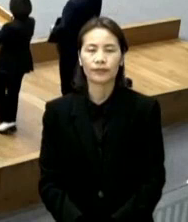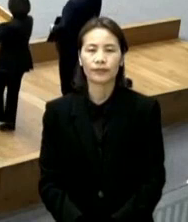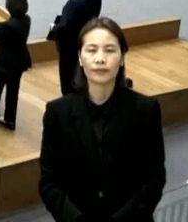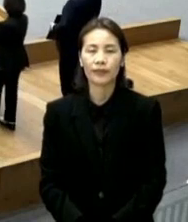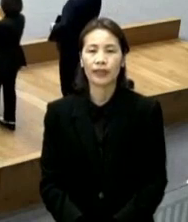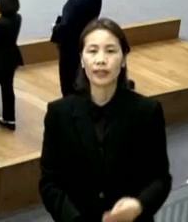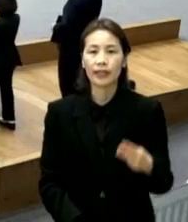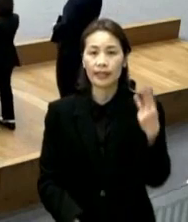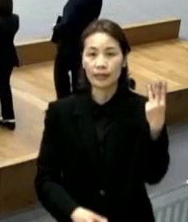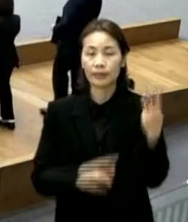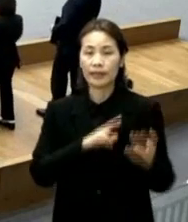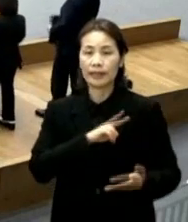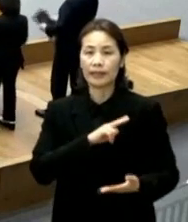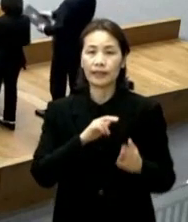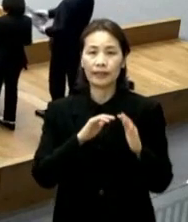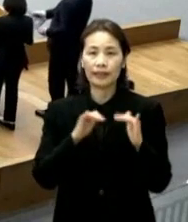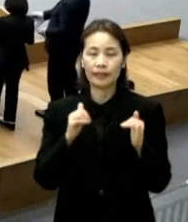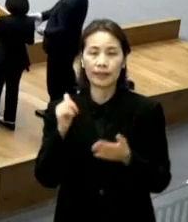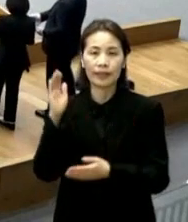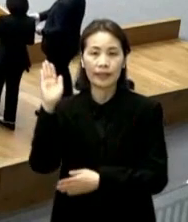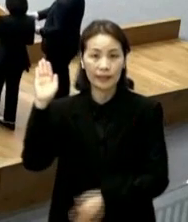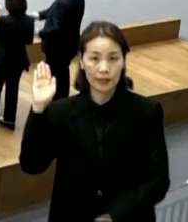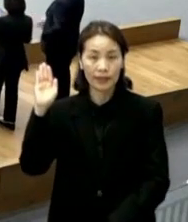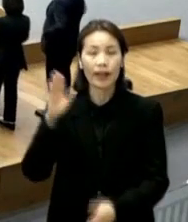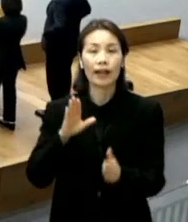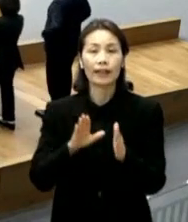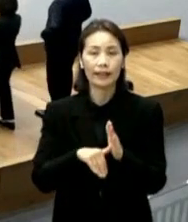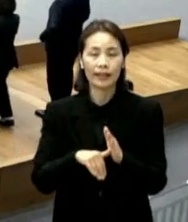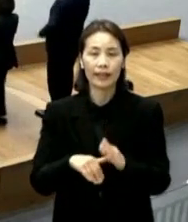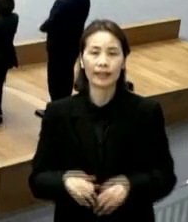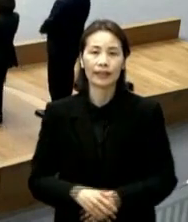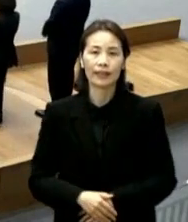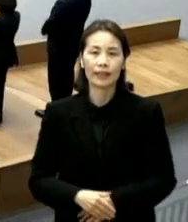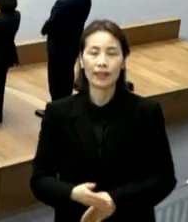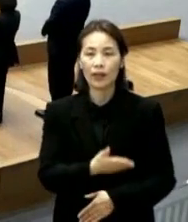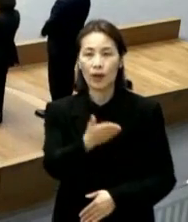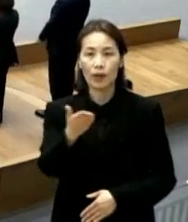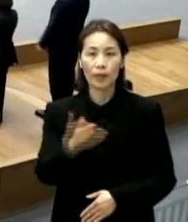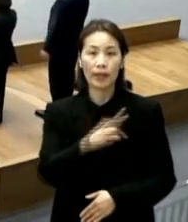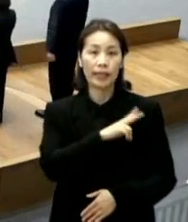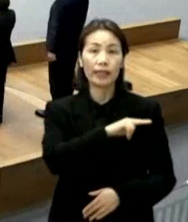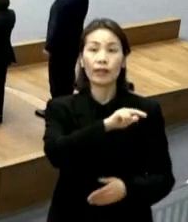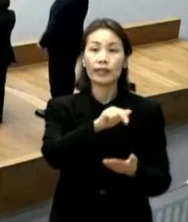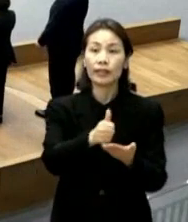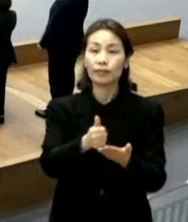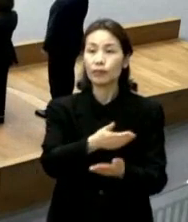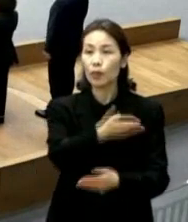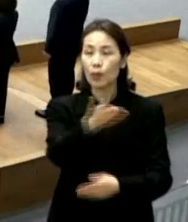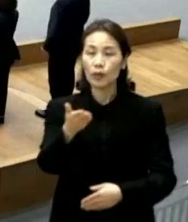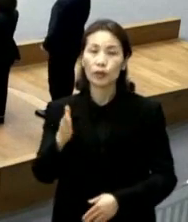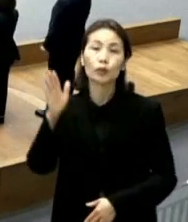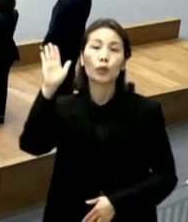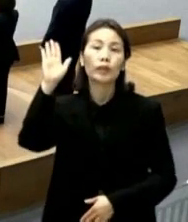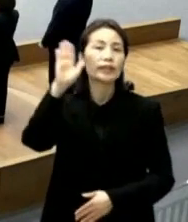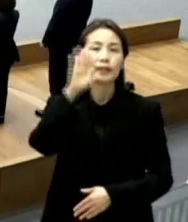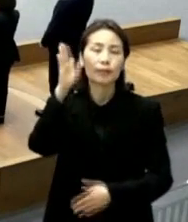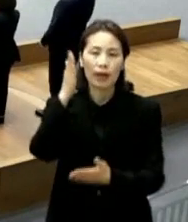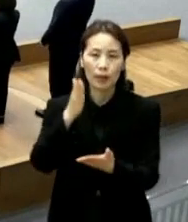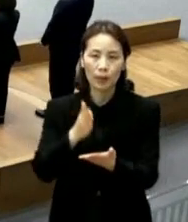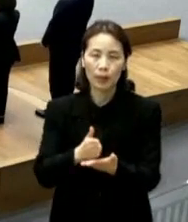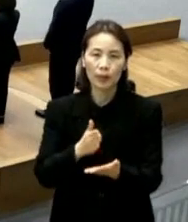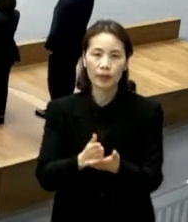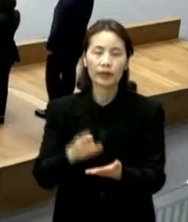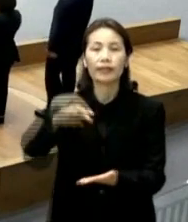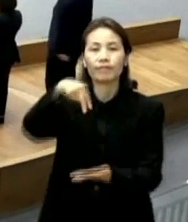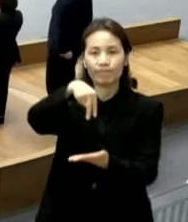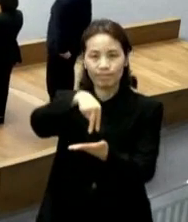세 분 의원님들께서 손을 들고 선서하실 때 의석에 계신 의원님들은 손을 들지 마시고 그대로